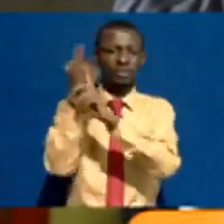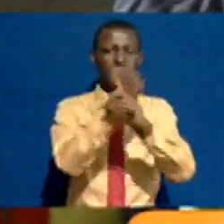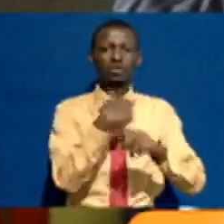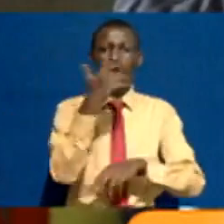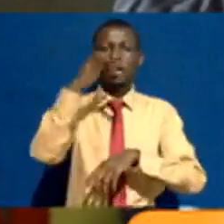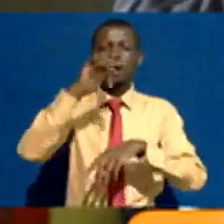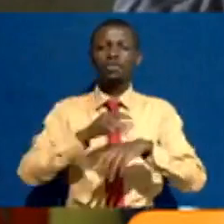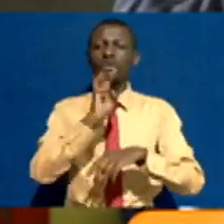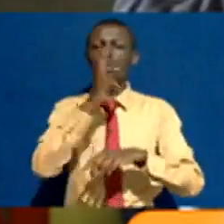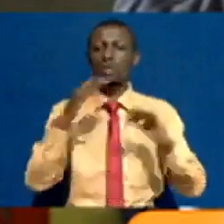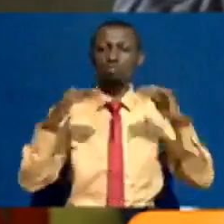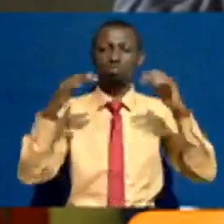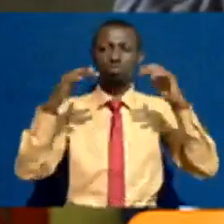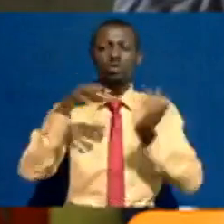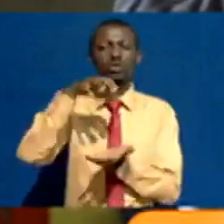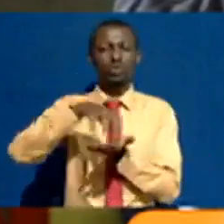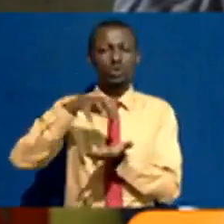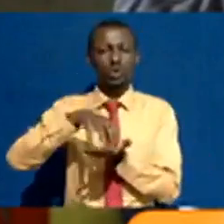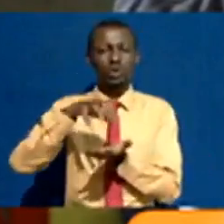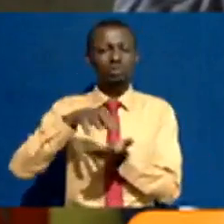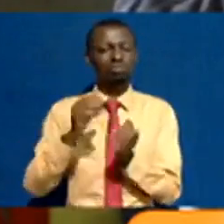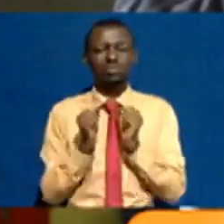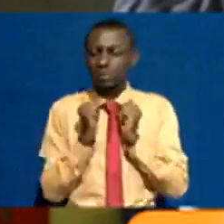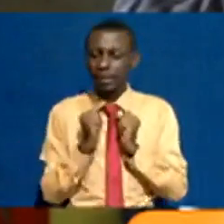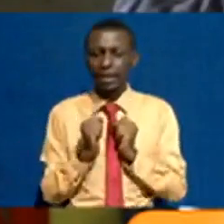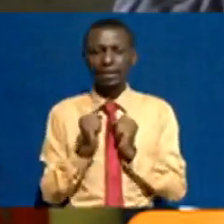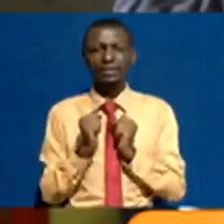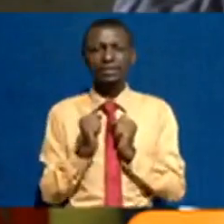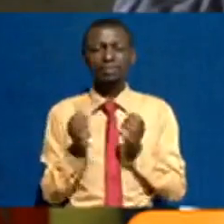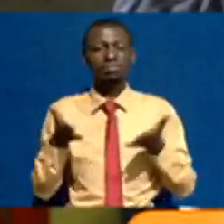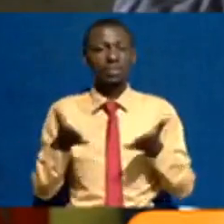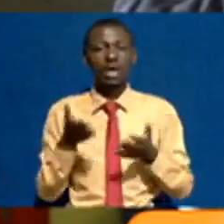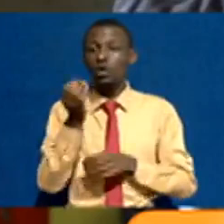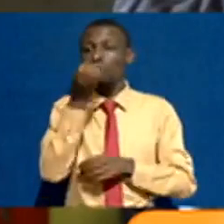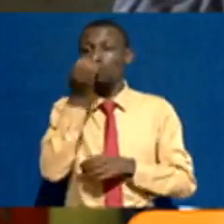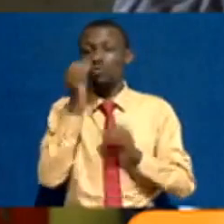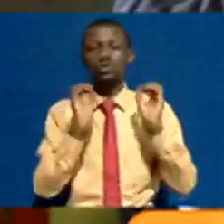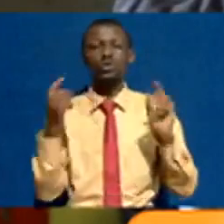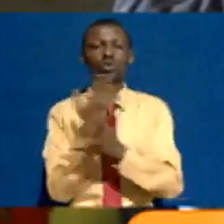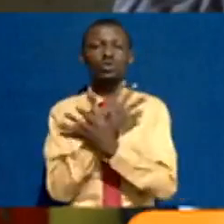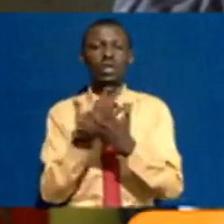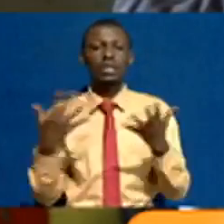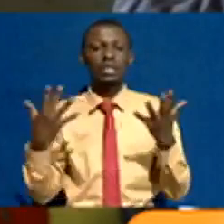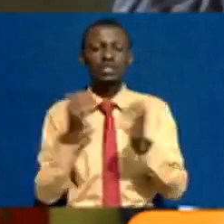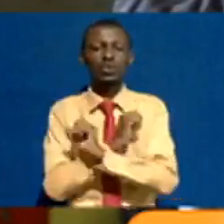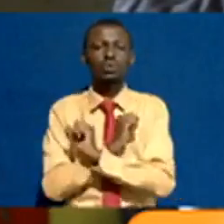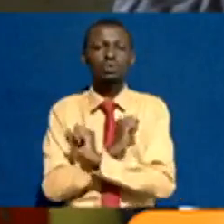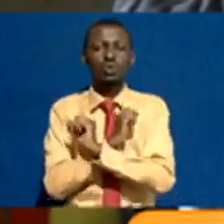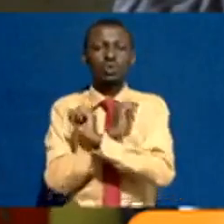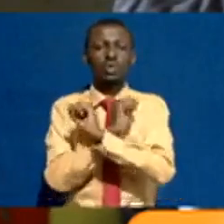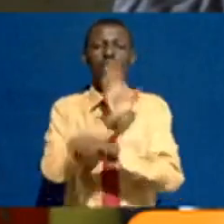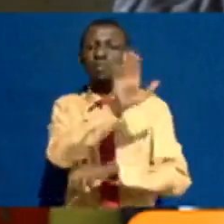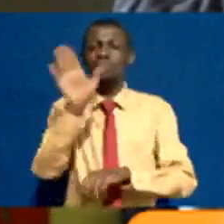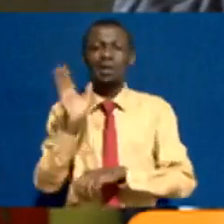mafuriko hali yao imesalia hoi, kwani kufikia sasa hawana vyakula na vifaa vingine vya kuwakinga dhidi ya